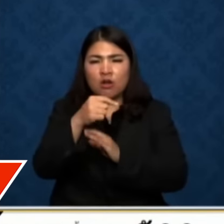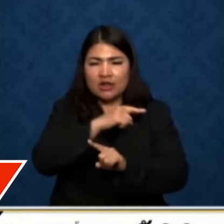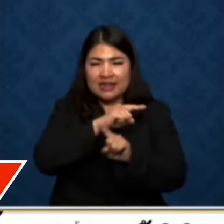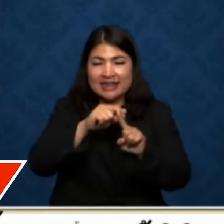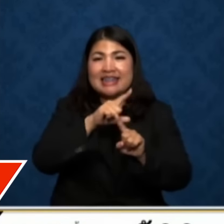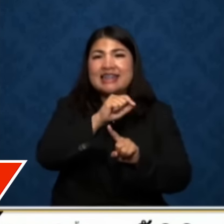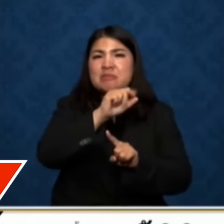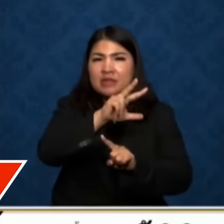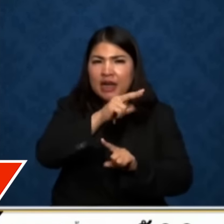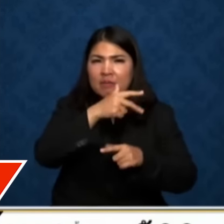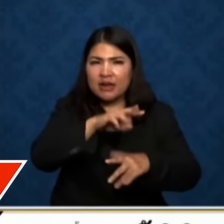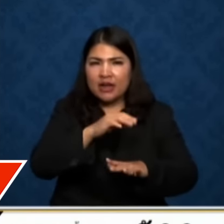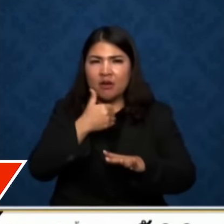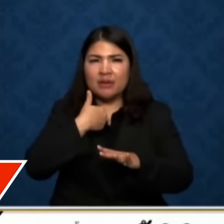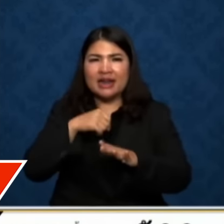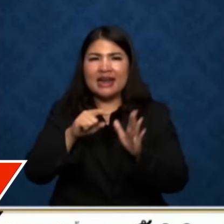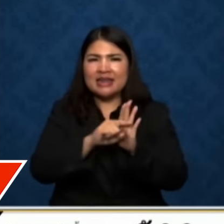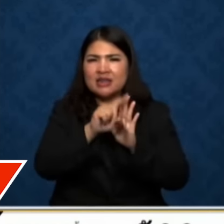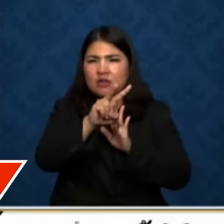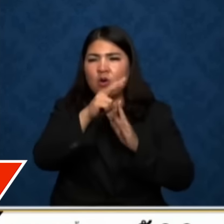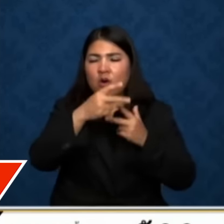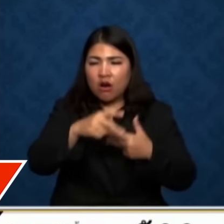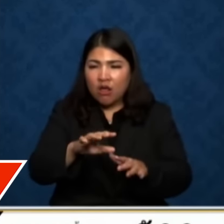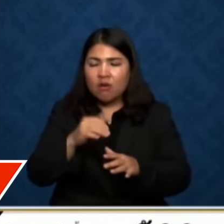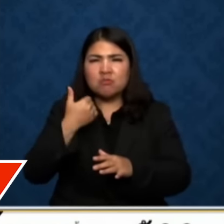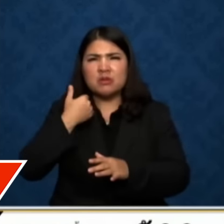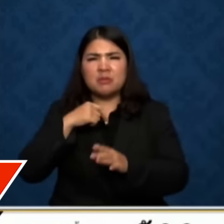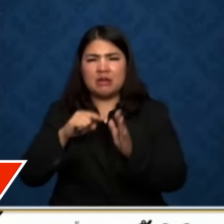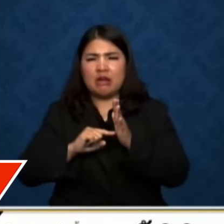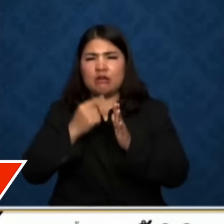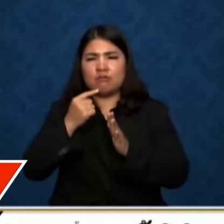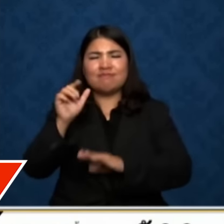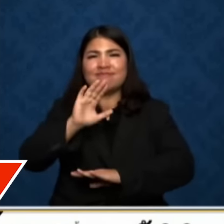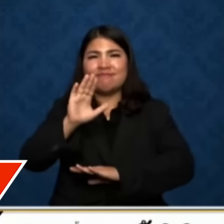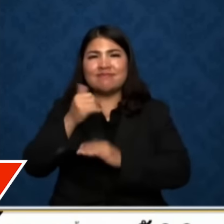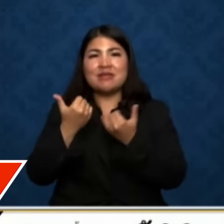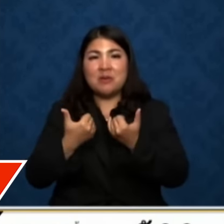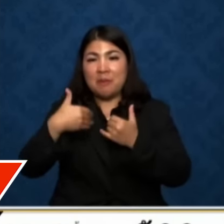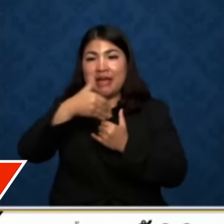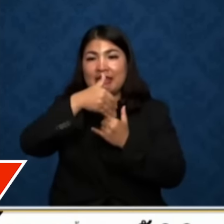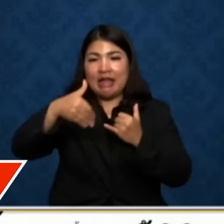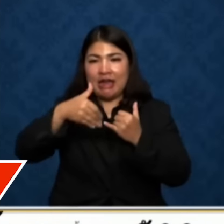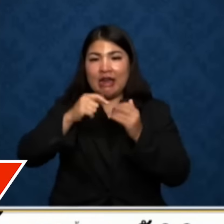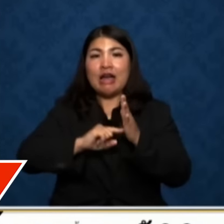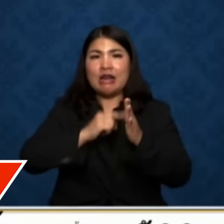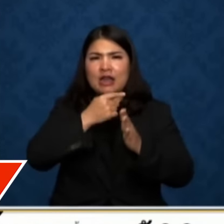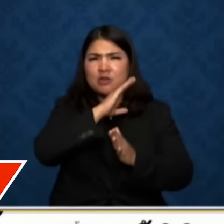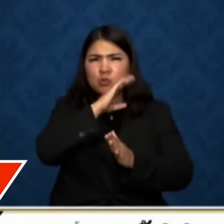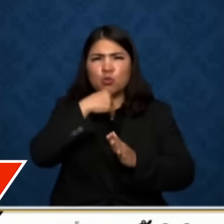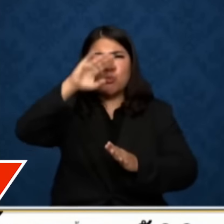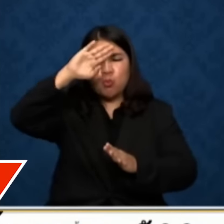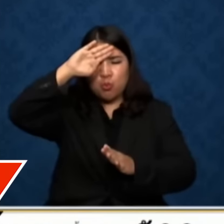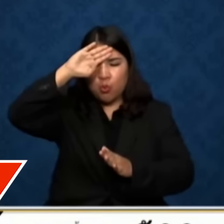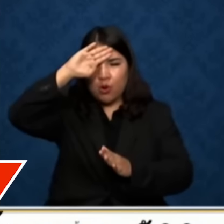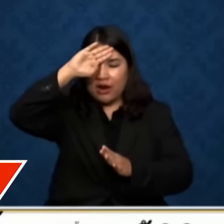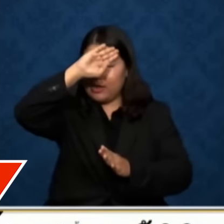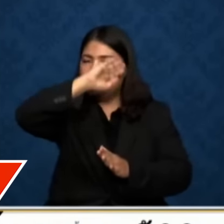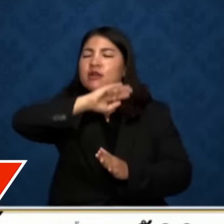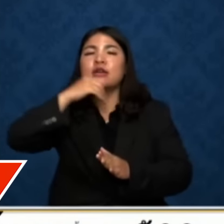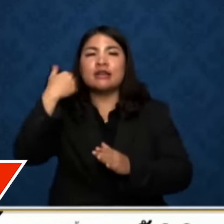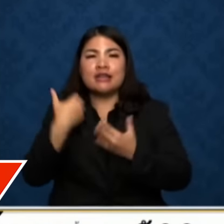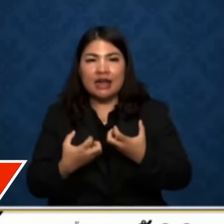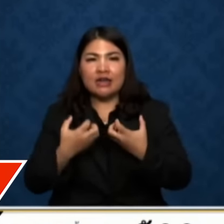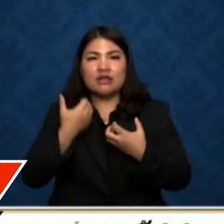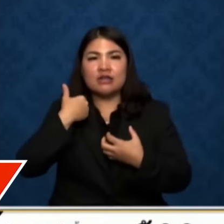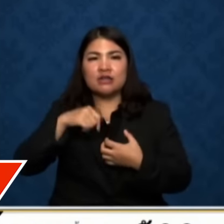23เนี่ยมันน่าจะเป็นการผ่าตัดครั้งที่2ไม่น่าจะเป็นการผ่าตัดครั้งแรกน่าจะมีการผ่าตัดครั้งแรกนะครับถ้าป่วยหนักจริงนะในระหว่างวัน